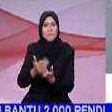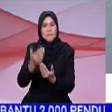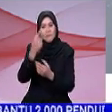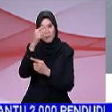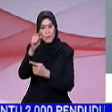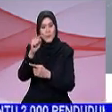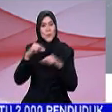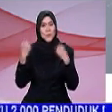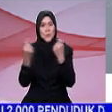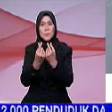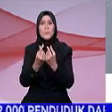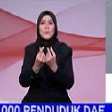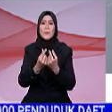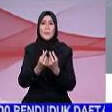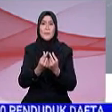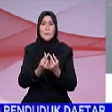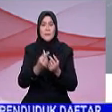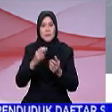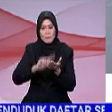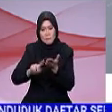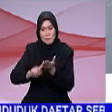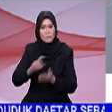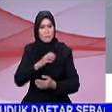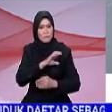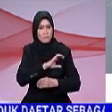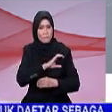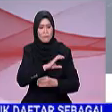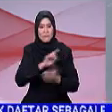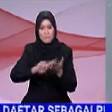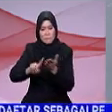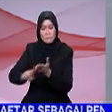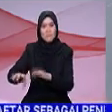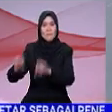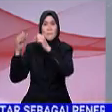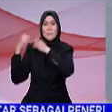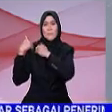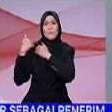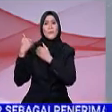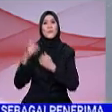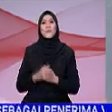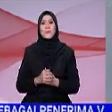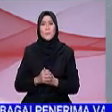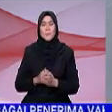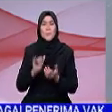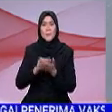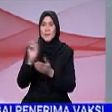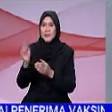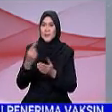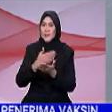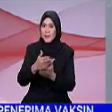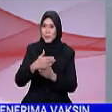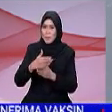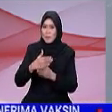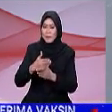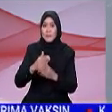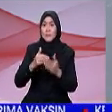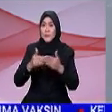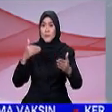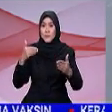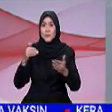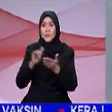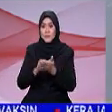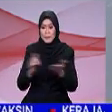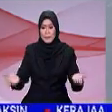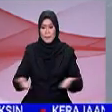keselamatan untuk menjalankan amanah dan tanggungjawab mereka. Jadi saya kira itu sahaja yang dapat saya kongsikan, tapi sebelum itu sebenarnya